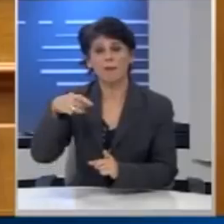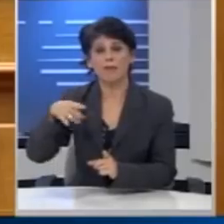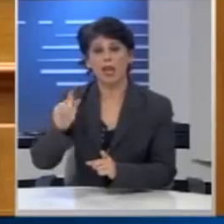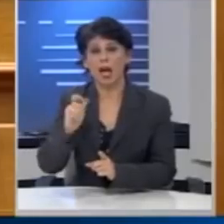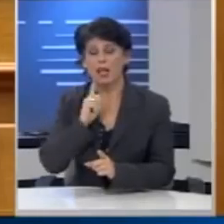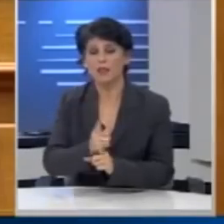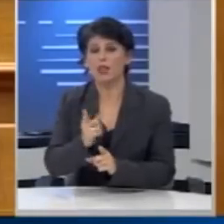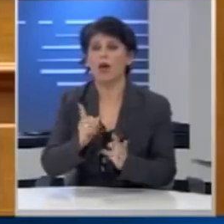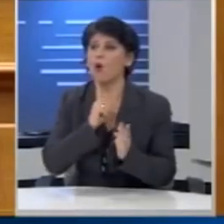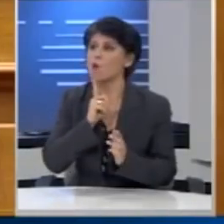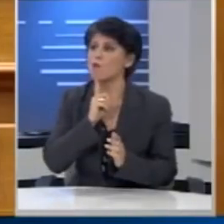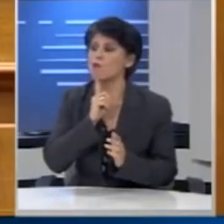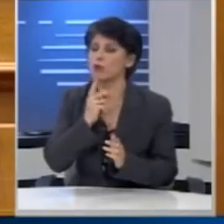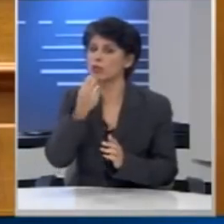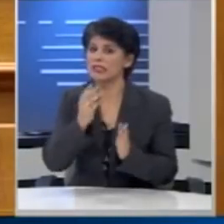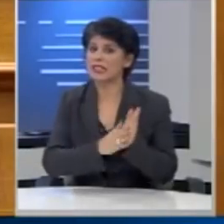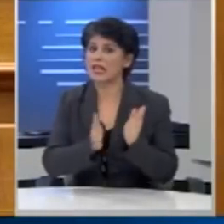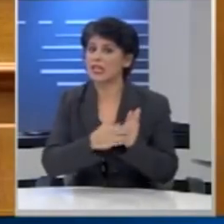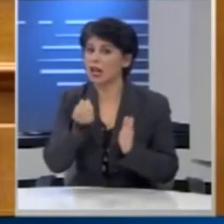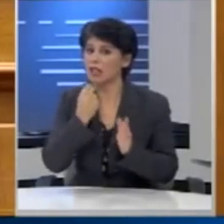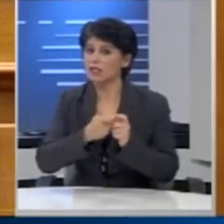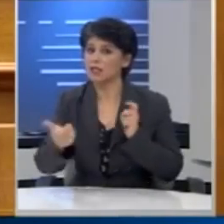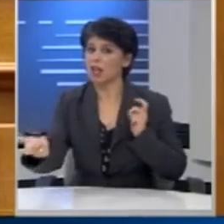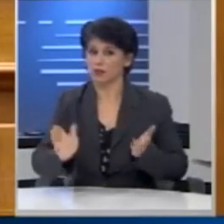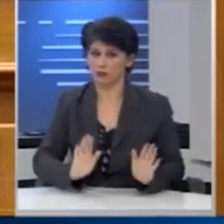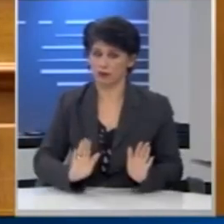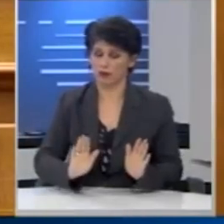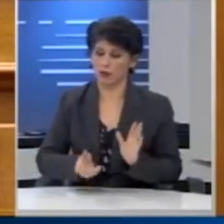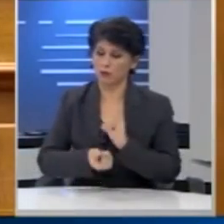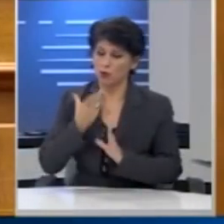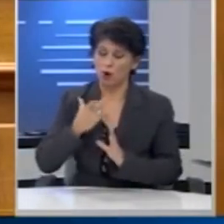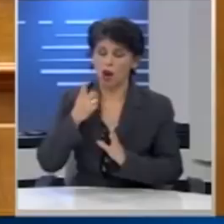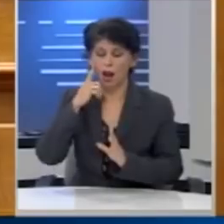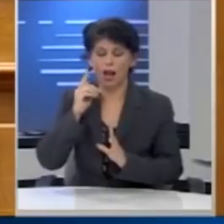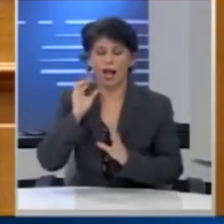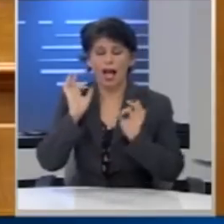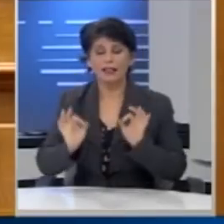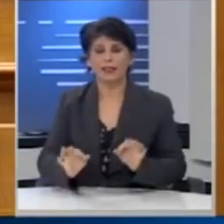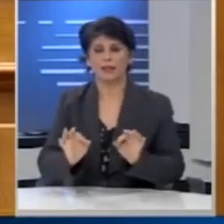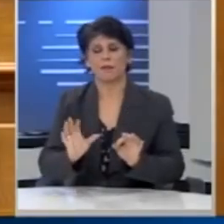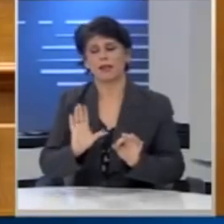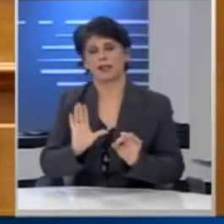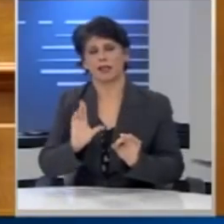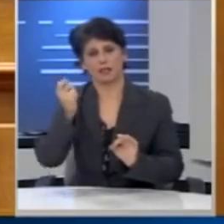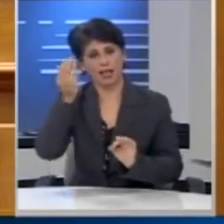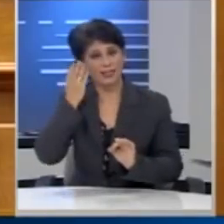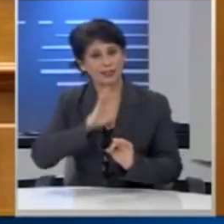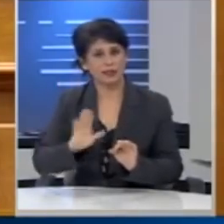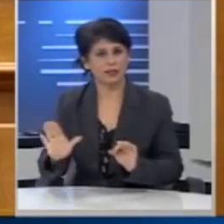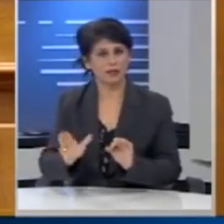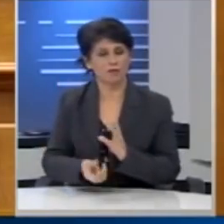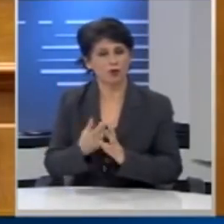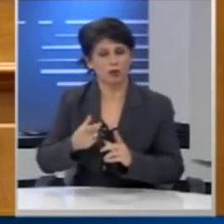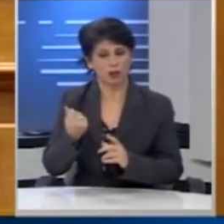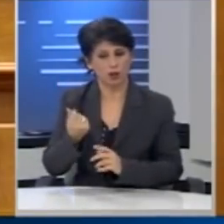τομείς όπως η εστίαση, με τις νέες αντικειμενικές αξίες, με τον αποτελεσματικότερο έλεγχο νέων